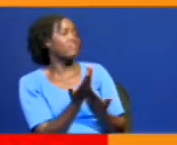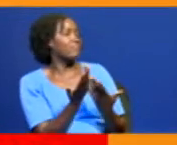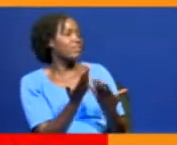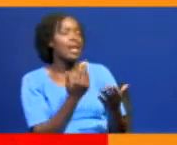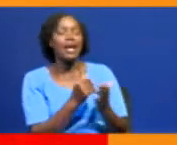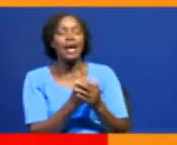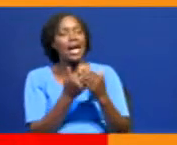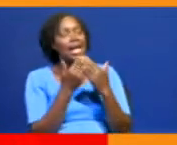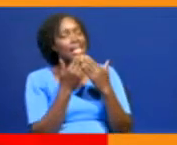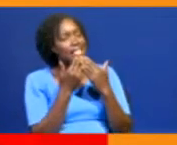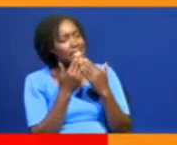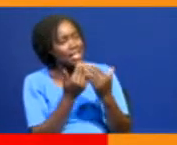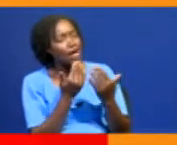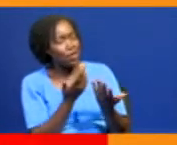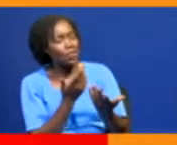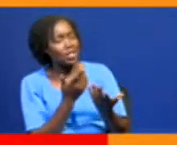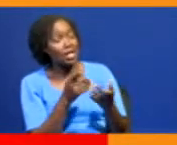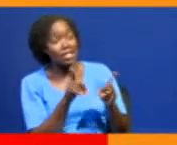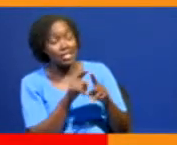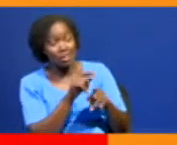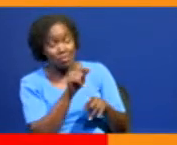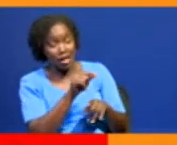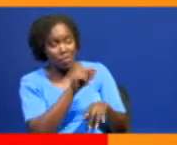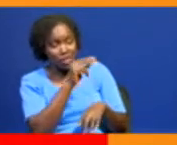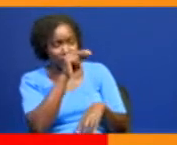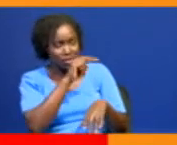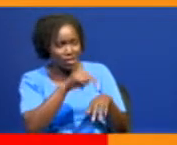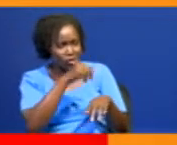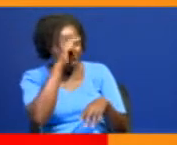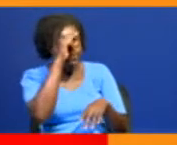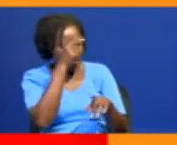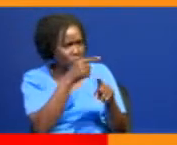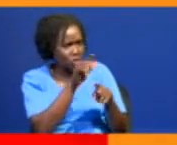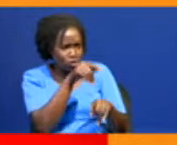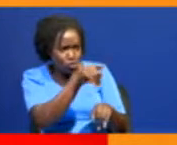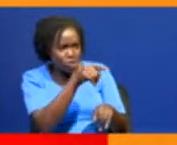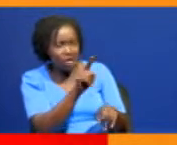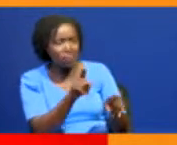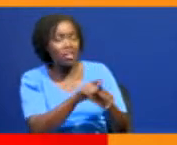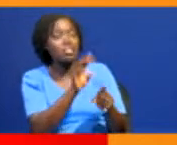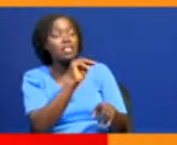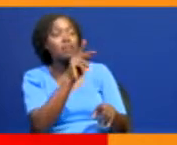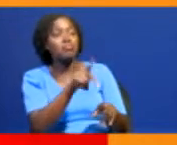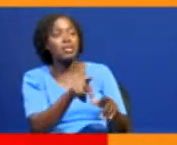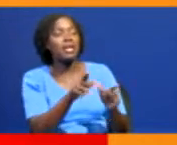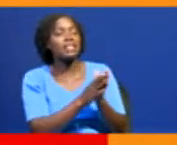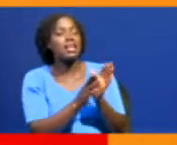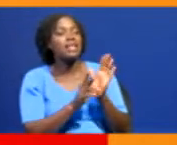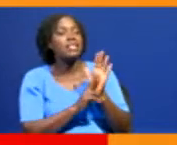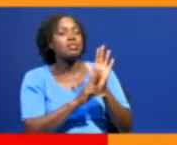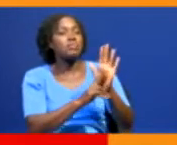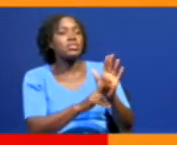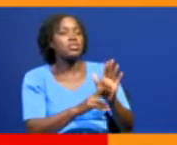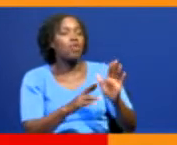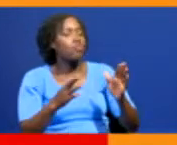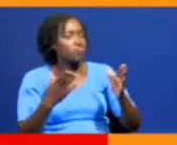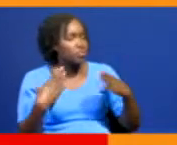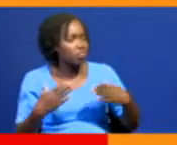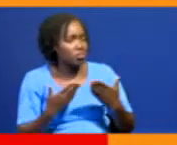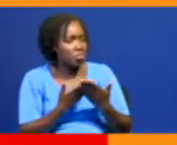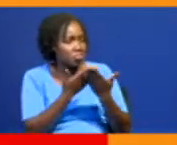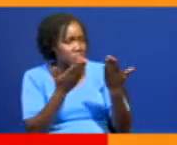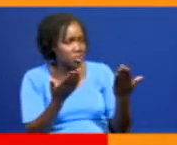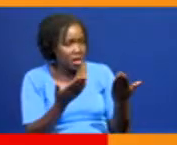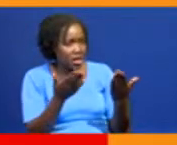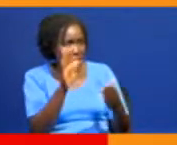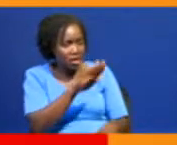Sasa tunaingia katika huo upande wa serikali kuu lakini kwa sasa hivi wewe kama mbunge kama mwakilishi wa wenyeji wa